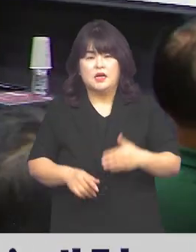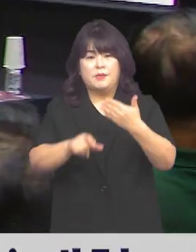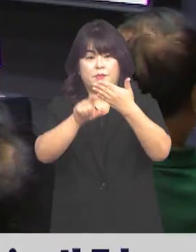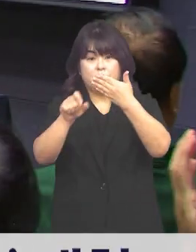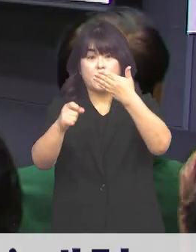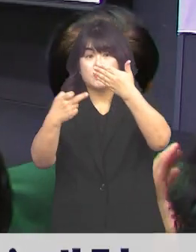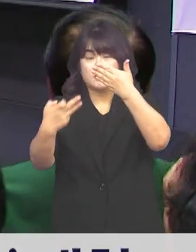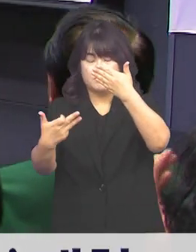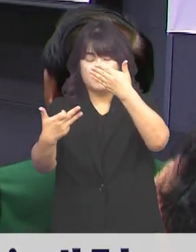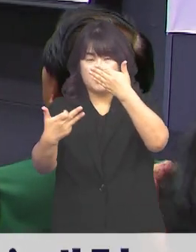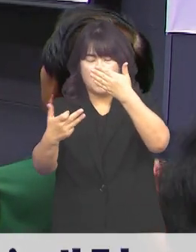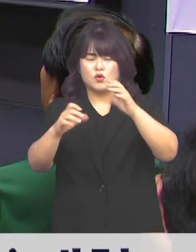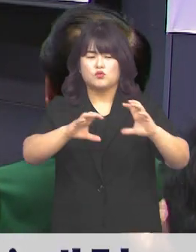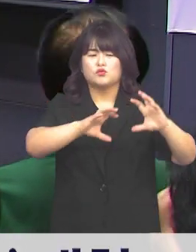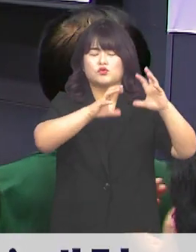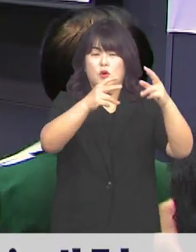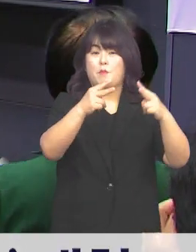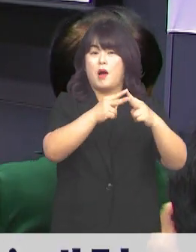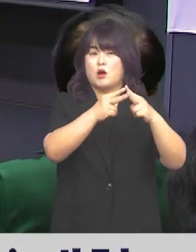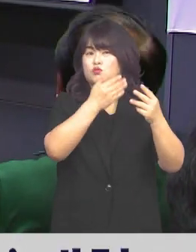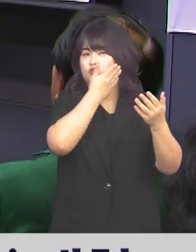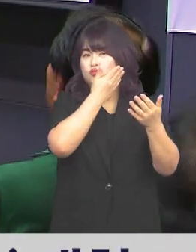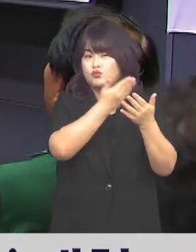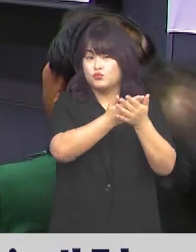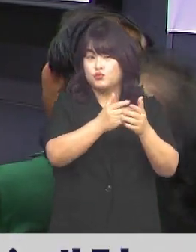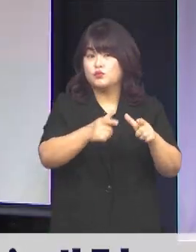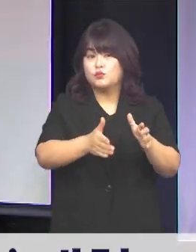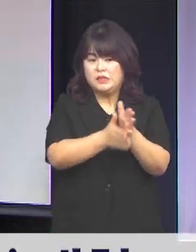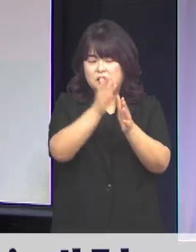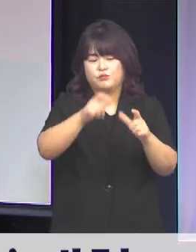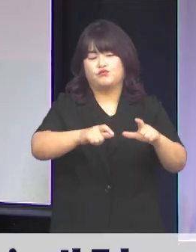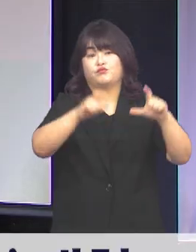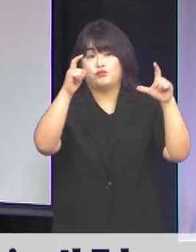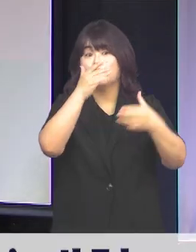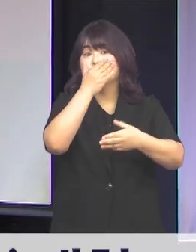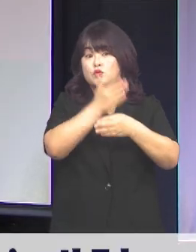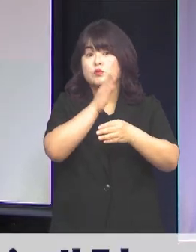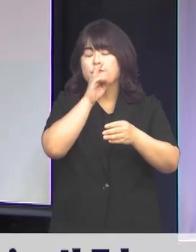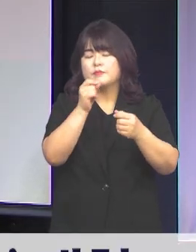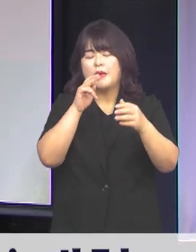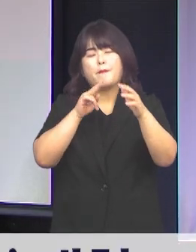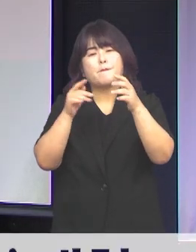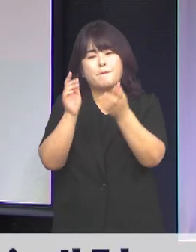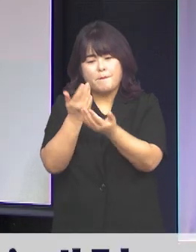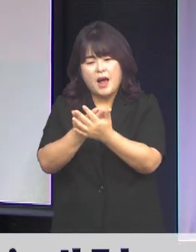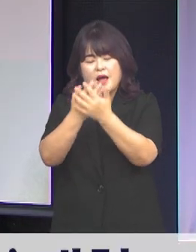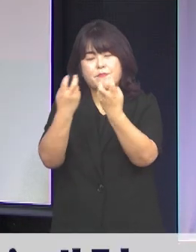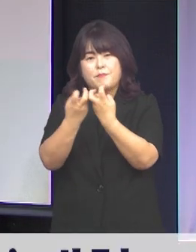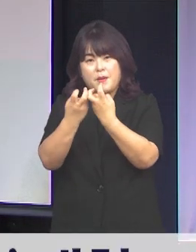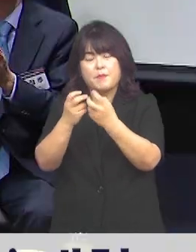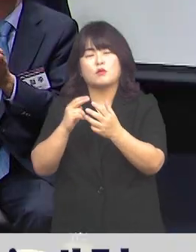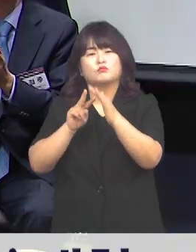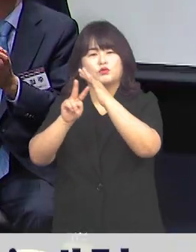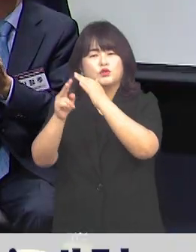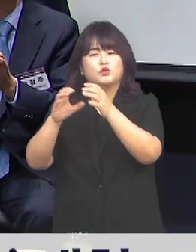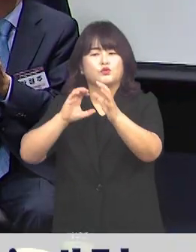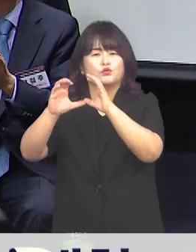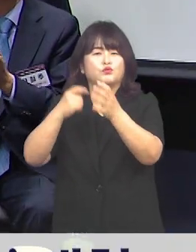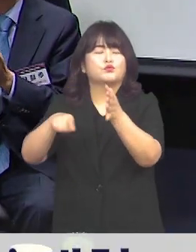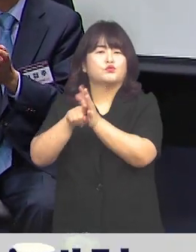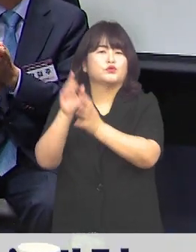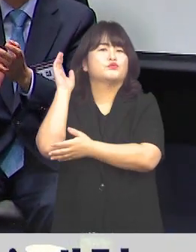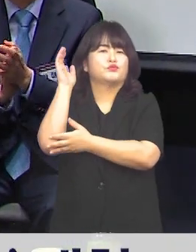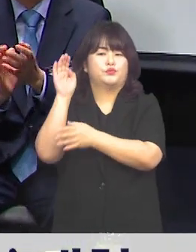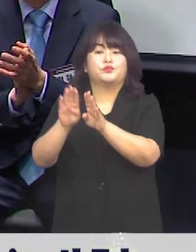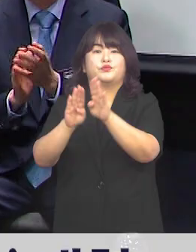용인특례시는 지난 18일 글로벌 반도체 중심 도시로 도약하는 용인의 발전 방안과 비전을 공유하는 2025 용인